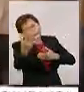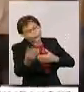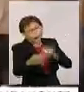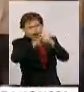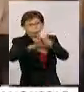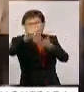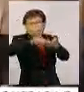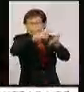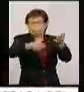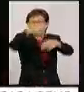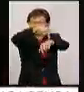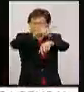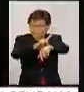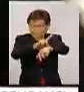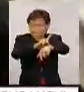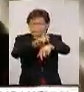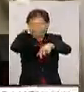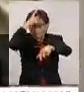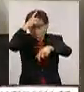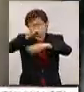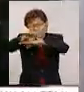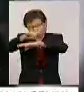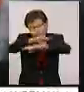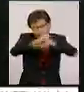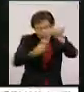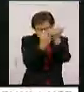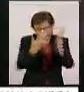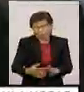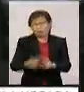kempen pilihan raya kecil Parlimen Port Dickson, Dato' Bahari menasihati penyokong